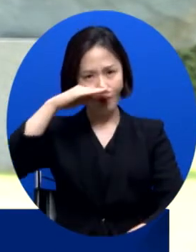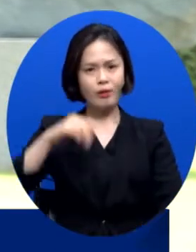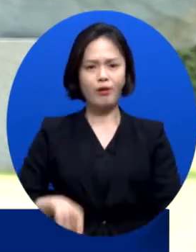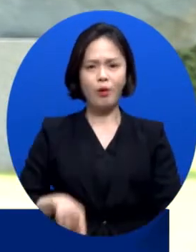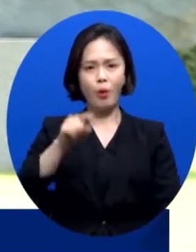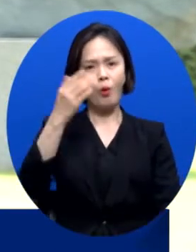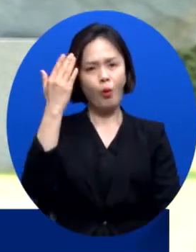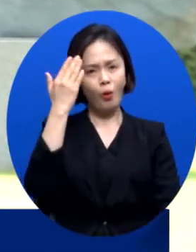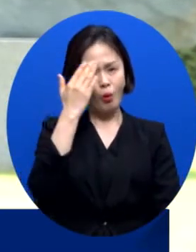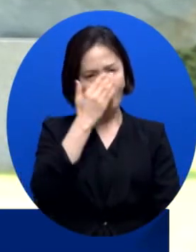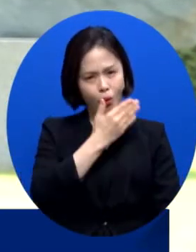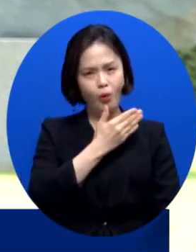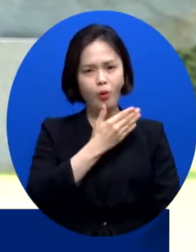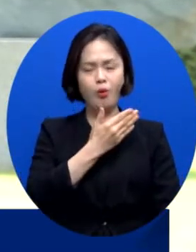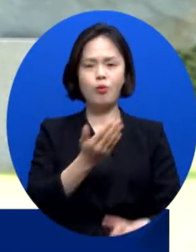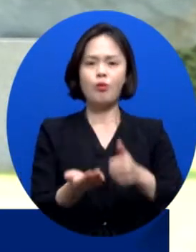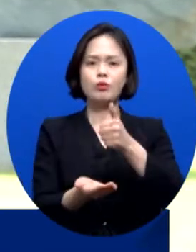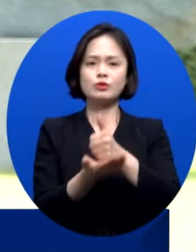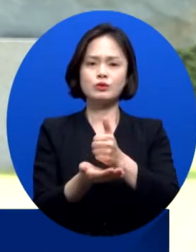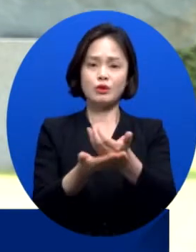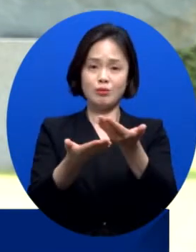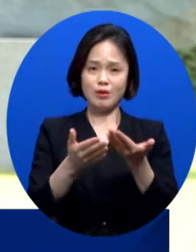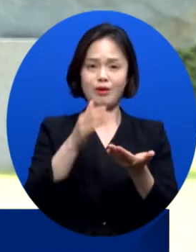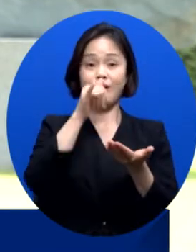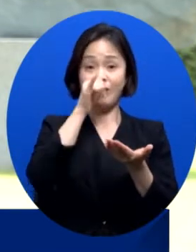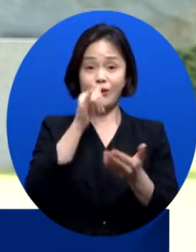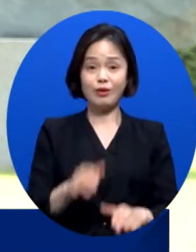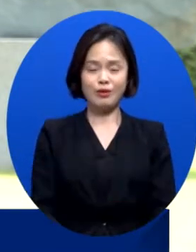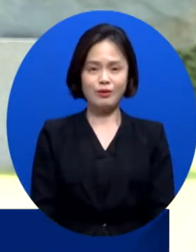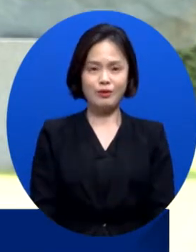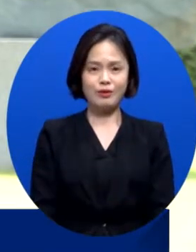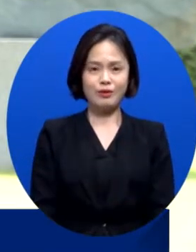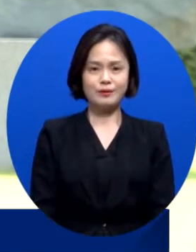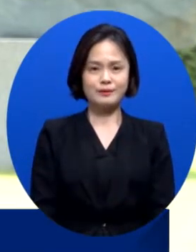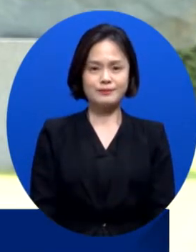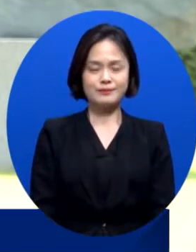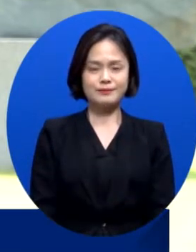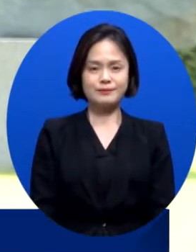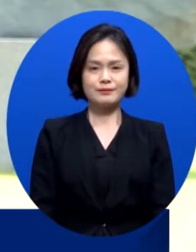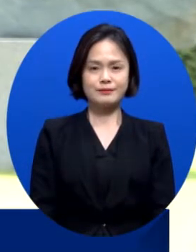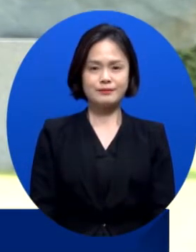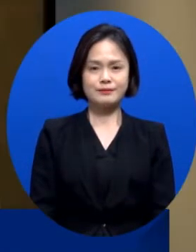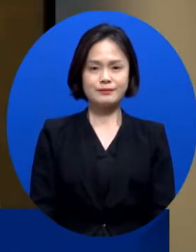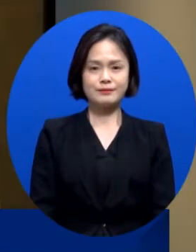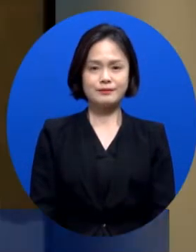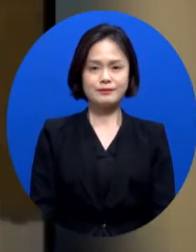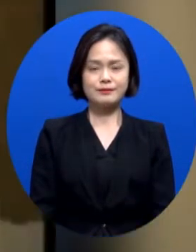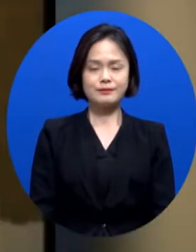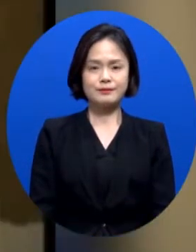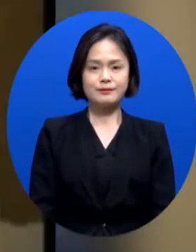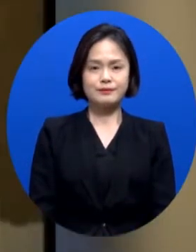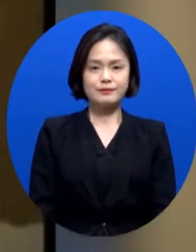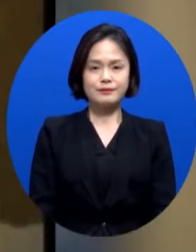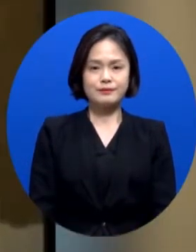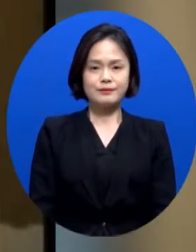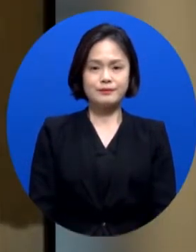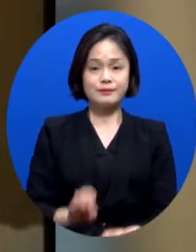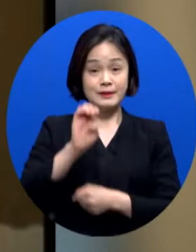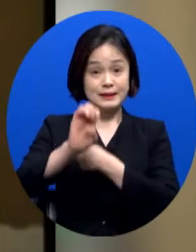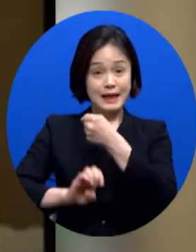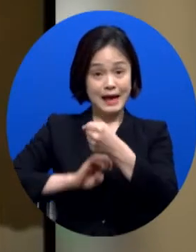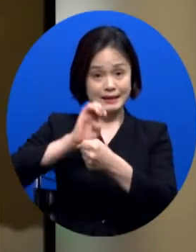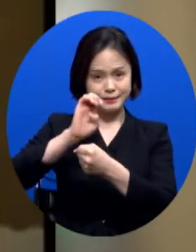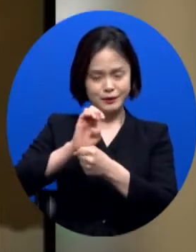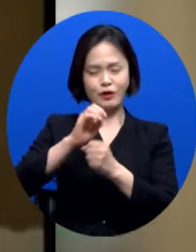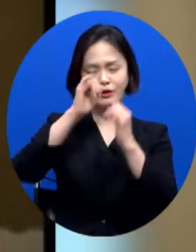교단이다, 그리고 물들지 않은 교단이다 이런 말을 듣게 됩니다. 지난 40년의 여정을